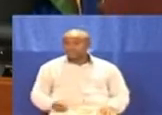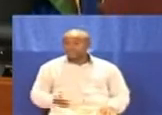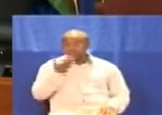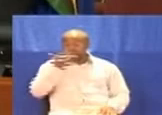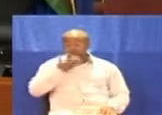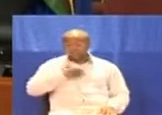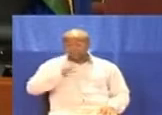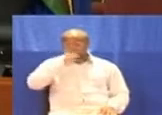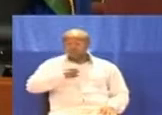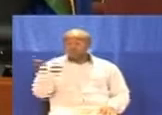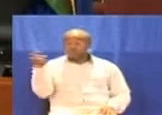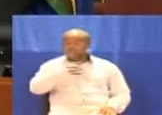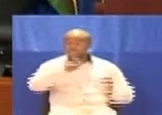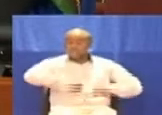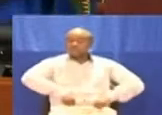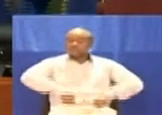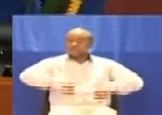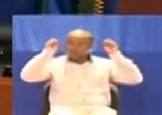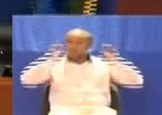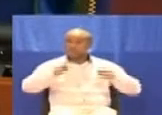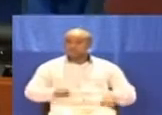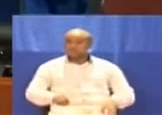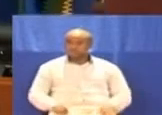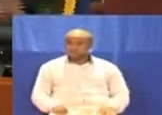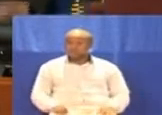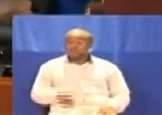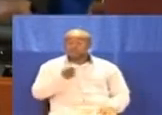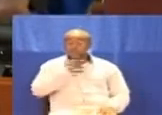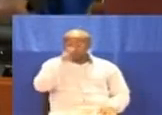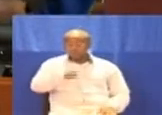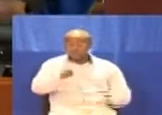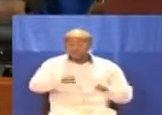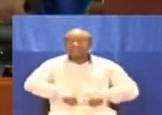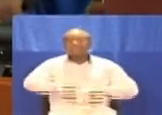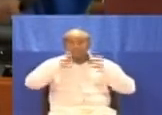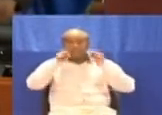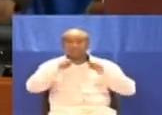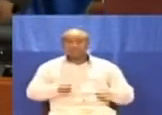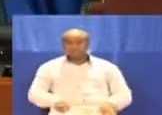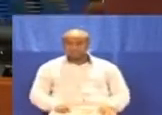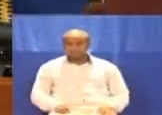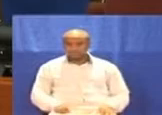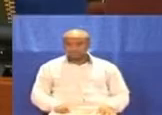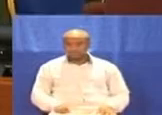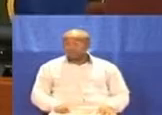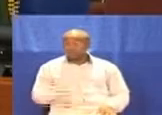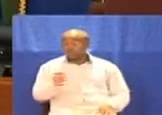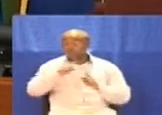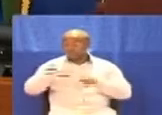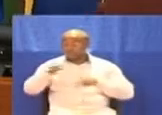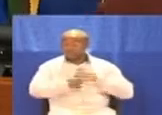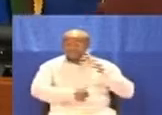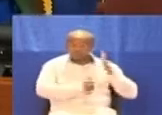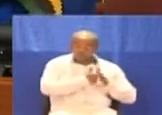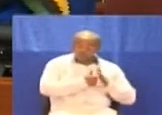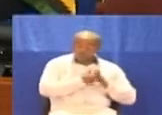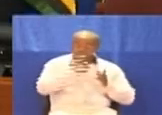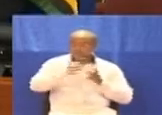mtawala. Tunataka mtu aje nchi atawale yani. Mnajua kuna tofauti ya kiongozi na